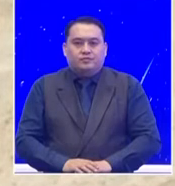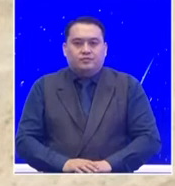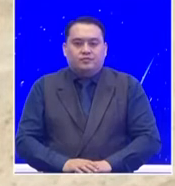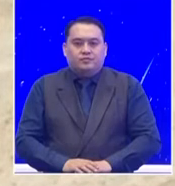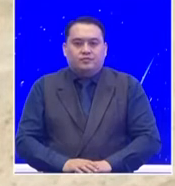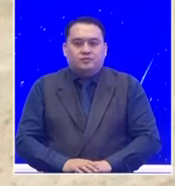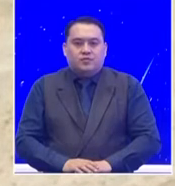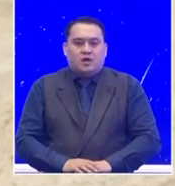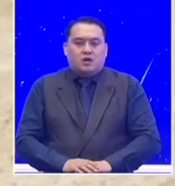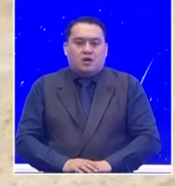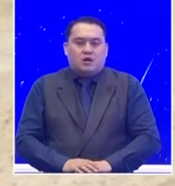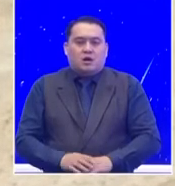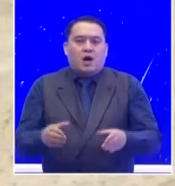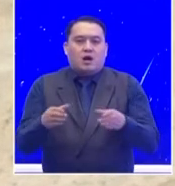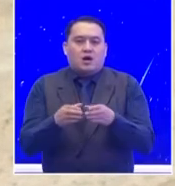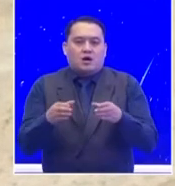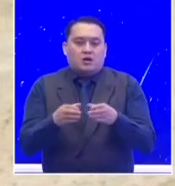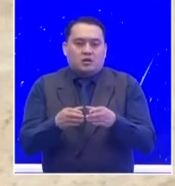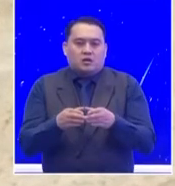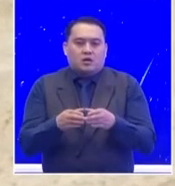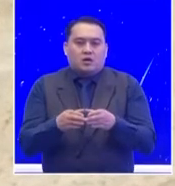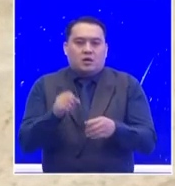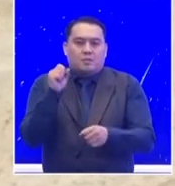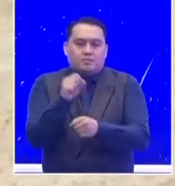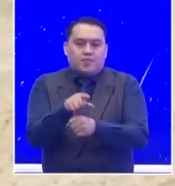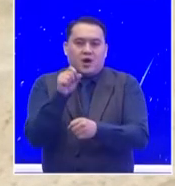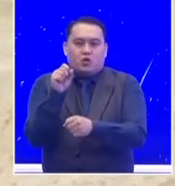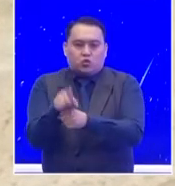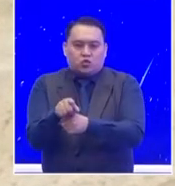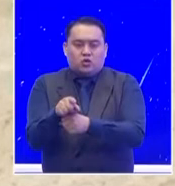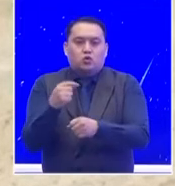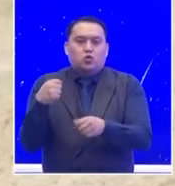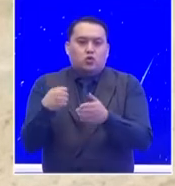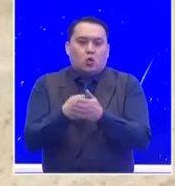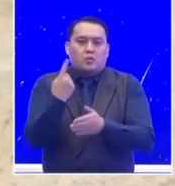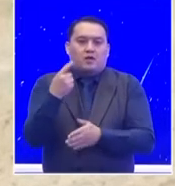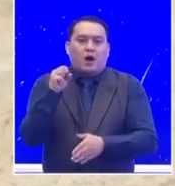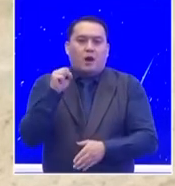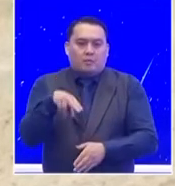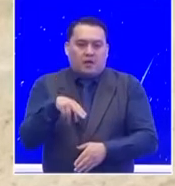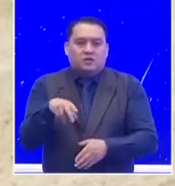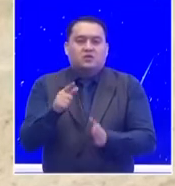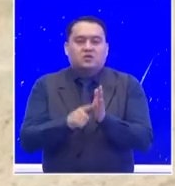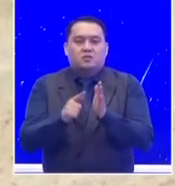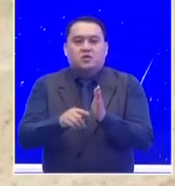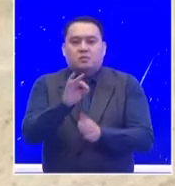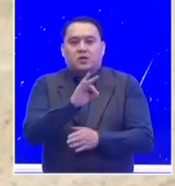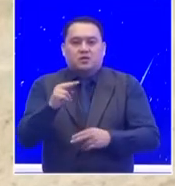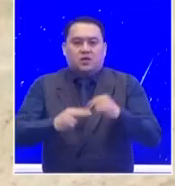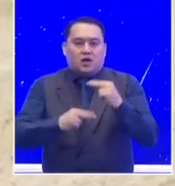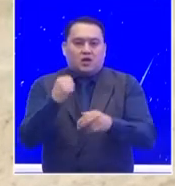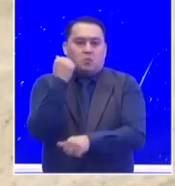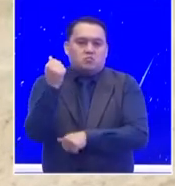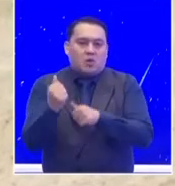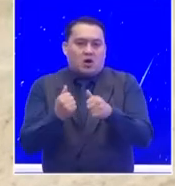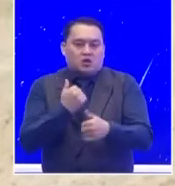Со стороны «Казавтожол» подрядной организации дан ряд поручений. До 1 апреля они должны подготовить 70% строительных